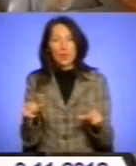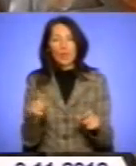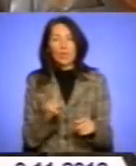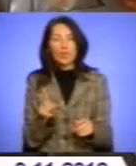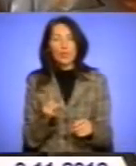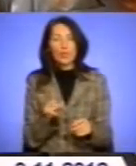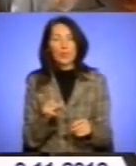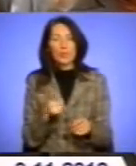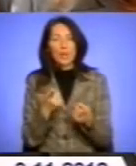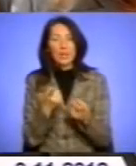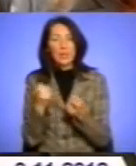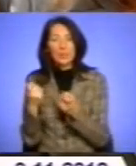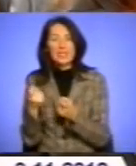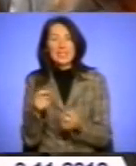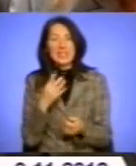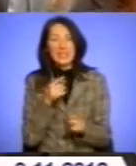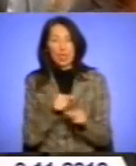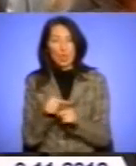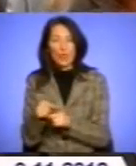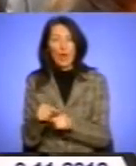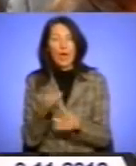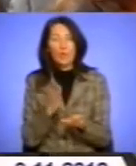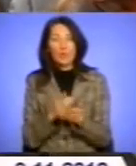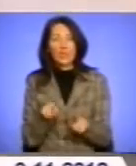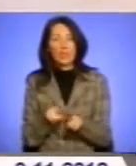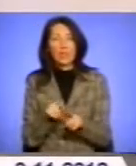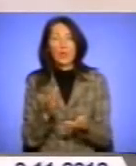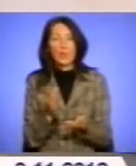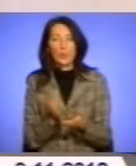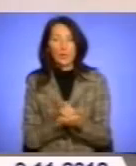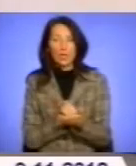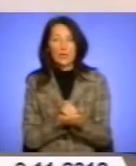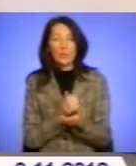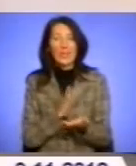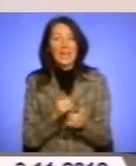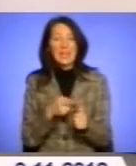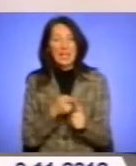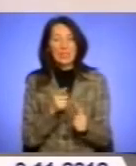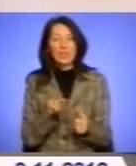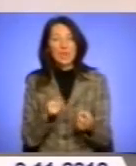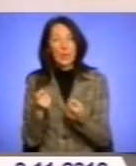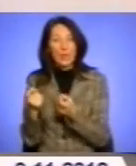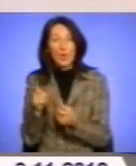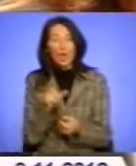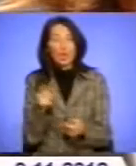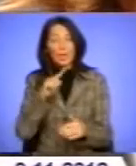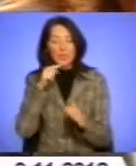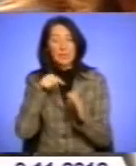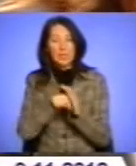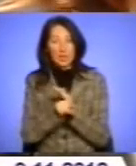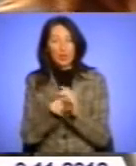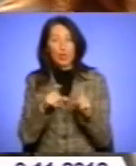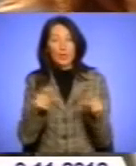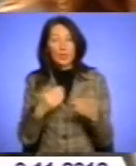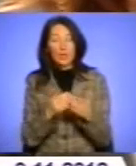і запозичені слова володіють таким потенціалом. Є назви, які приваблюють людей зазирнути у заклади. Наприклад,